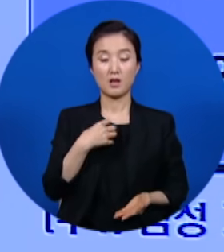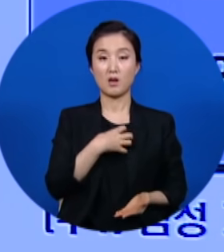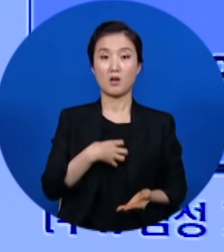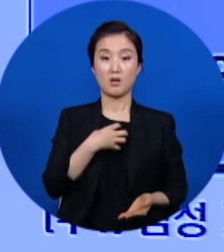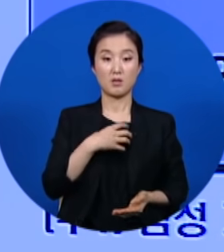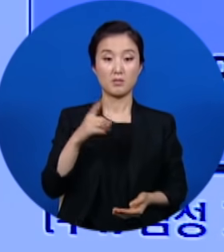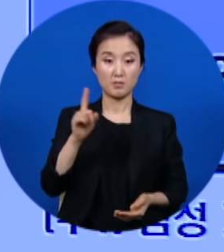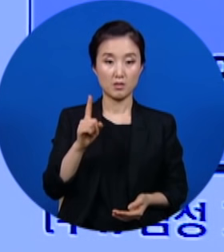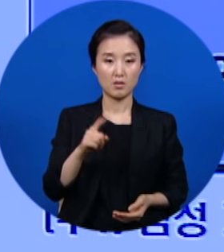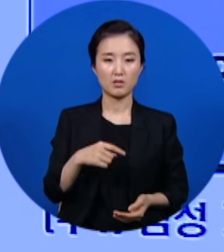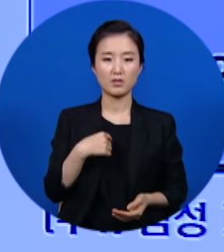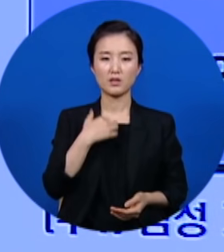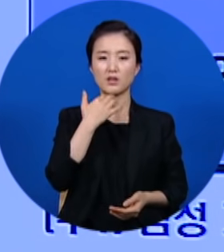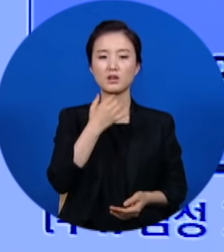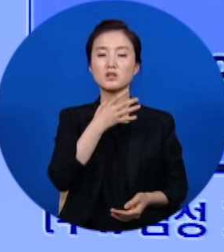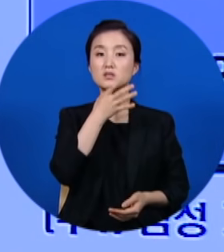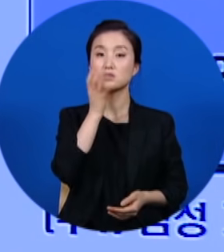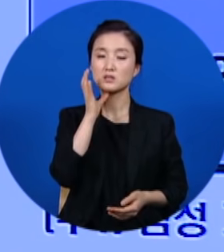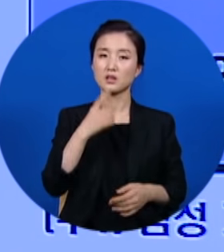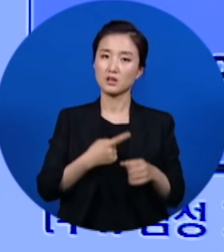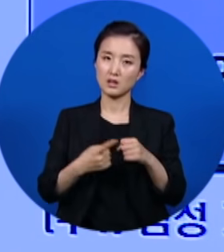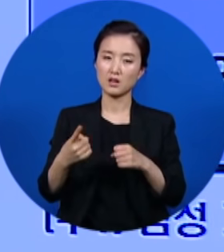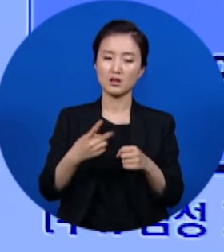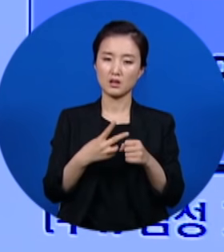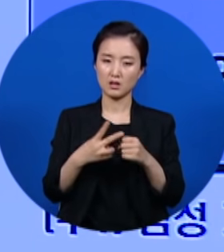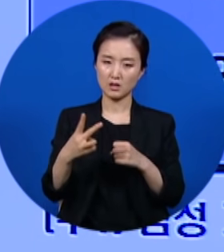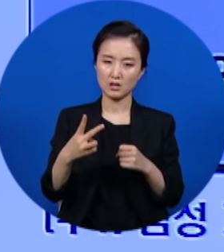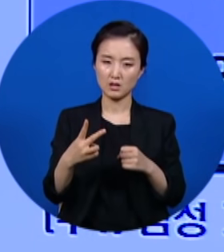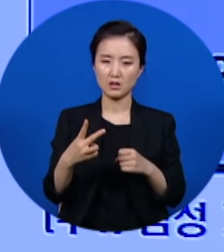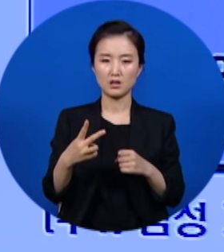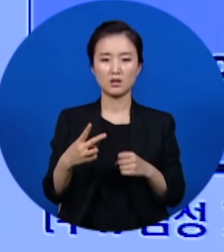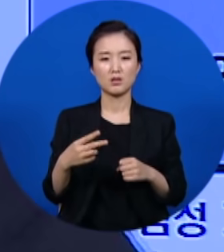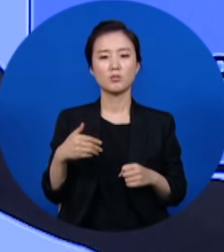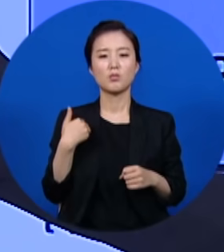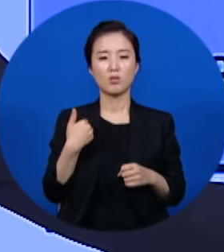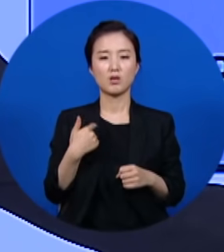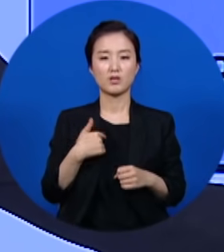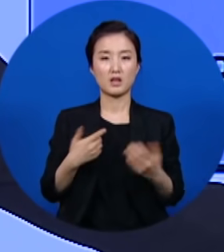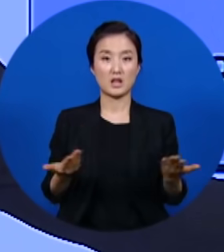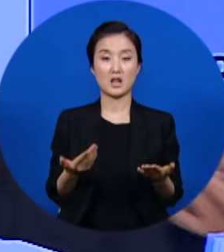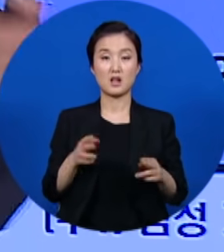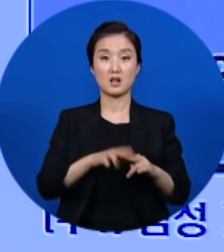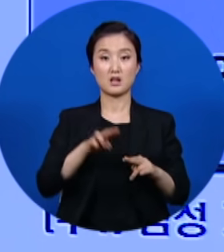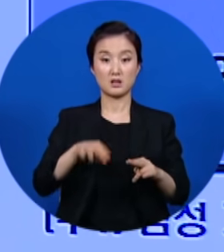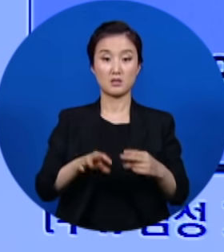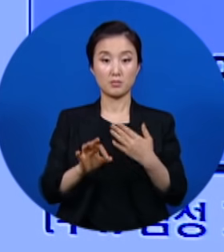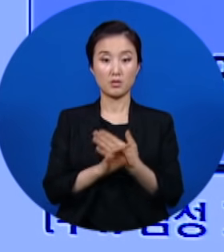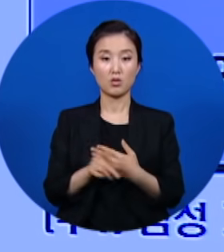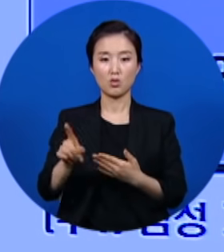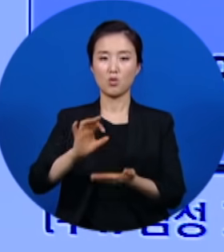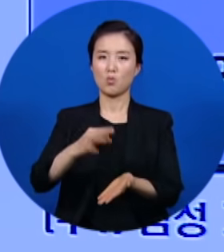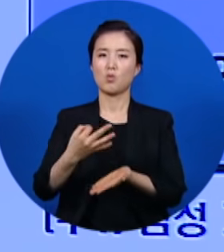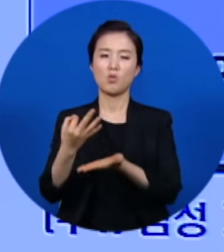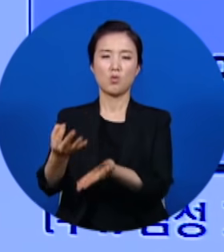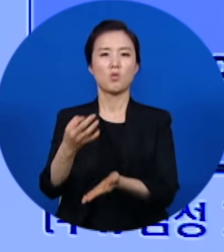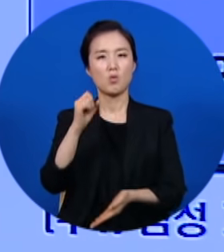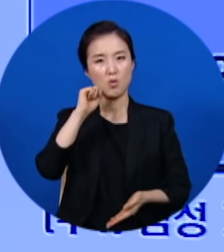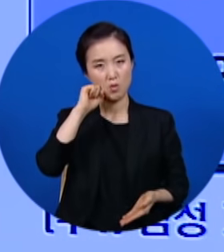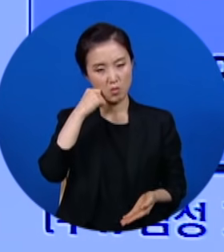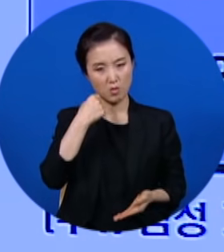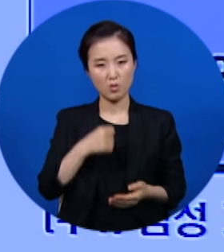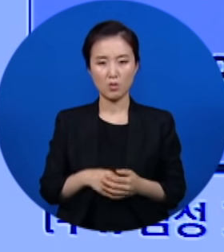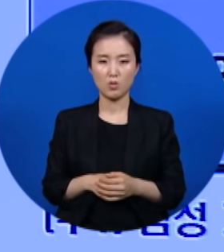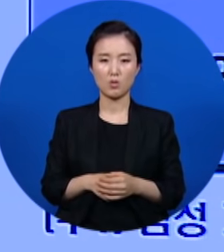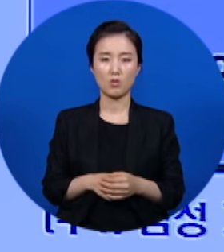내가 자 나이가 있어서 내년 1g 추녀의 파트 운영일지 이룩한 두면 너한테 월급을 줄 수가 없거든